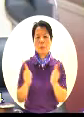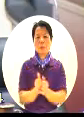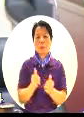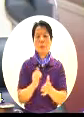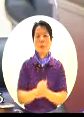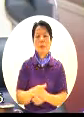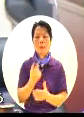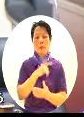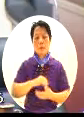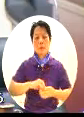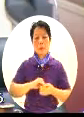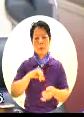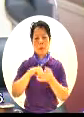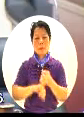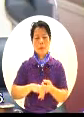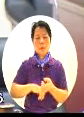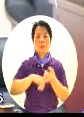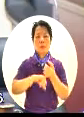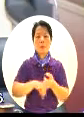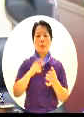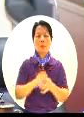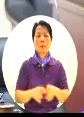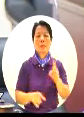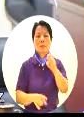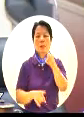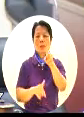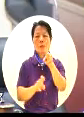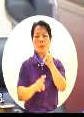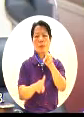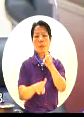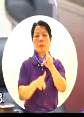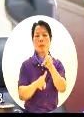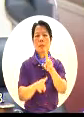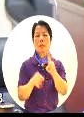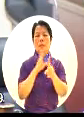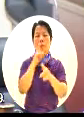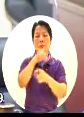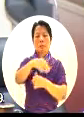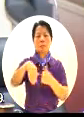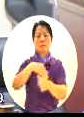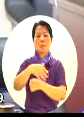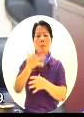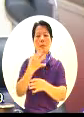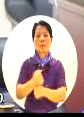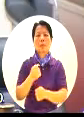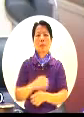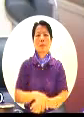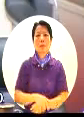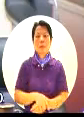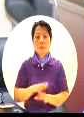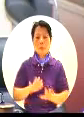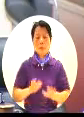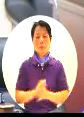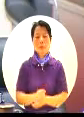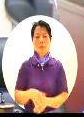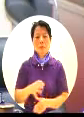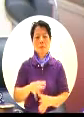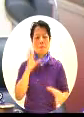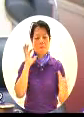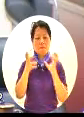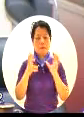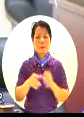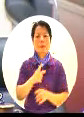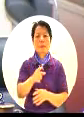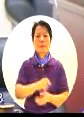来定为11月11日是因的光棍节哈，啊以及那非常厉害哈，